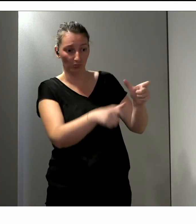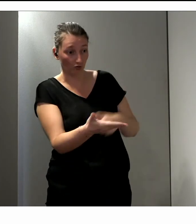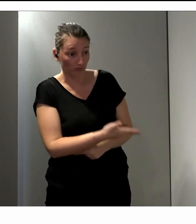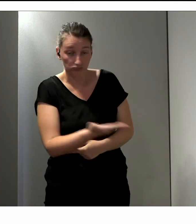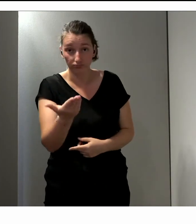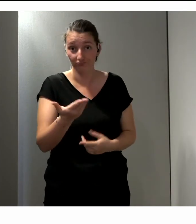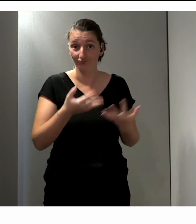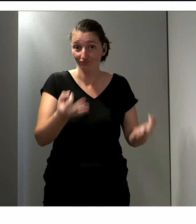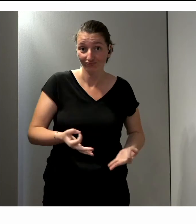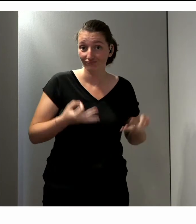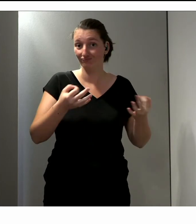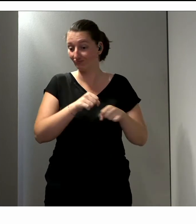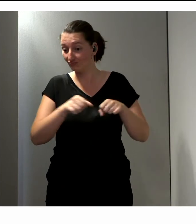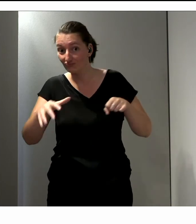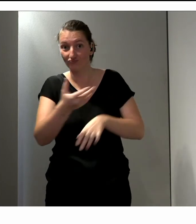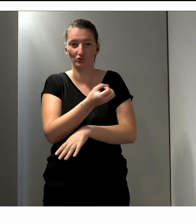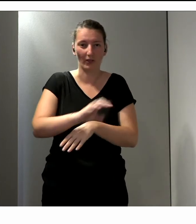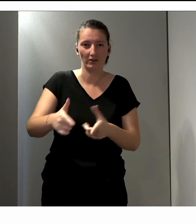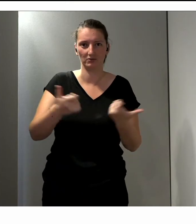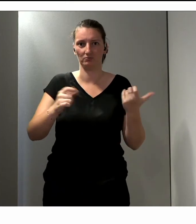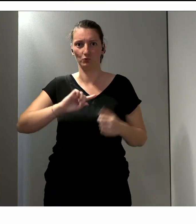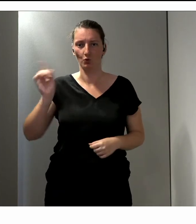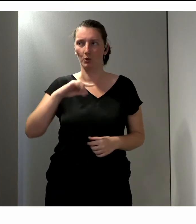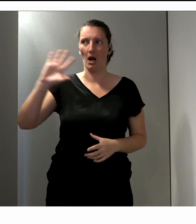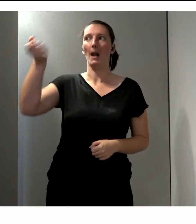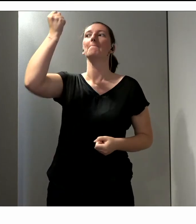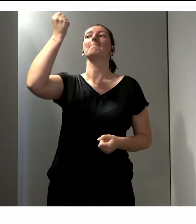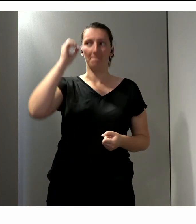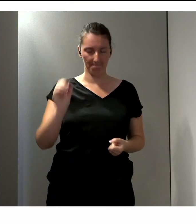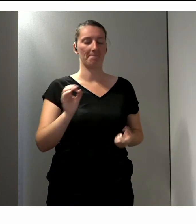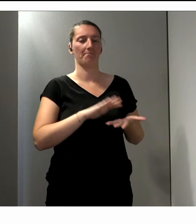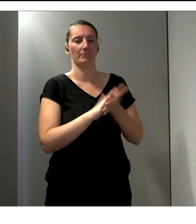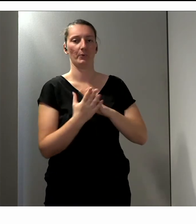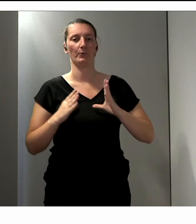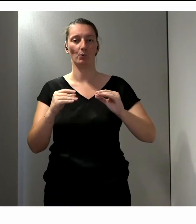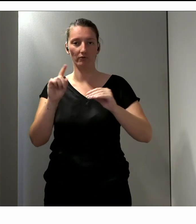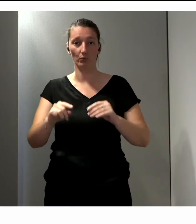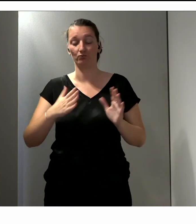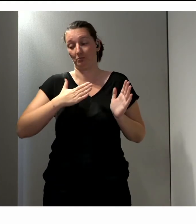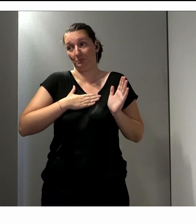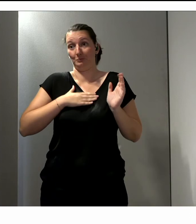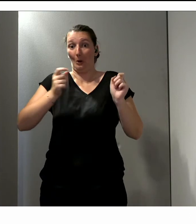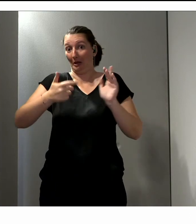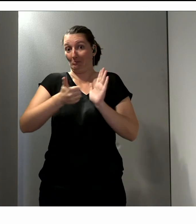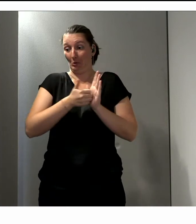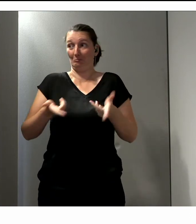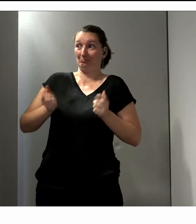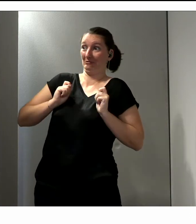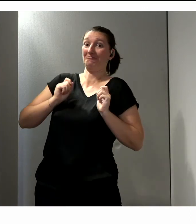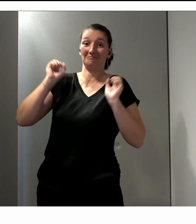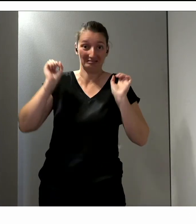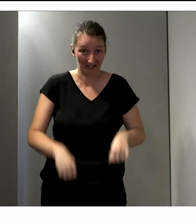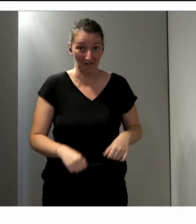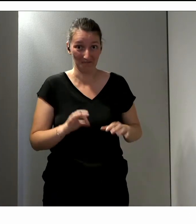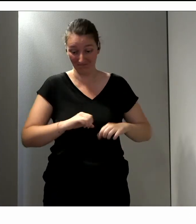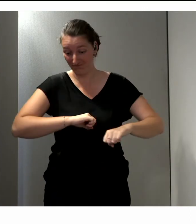doit pouvoir s'emparer de ces recommandations. On va, nous, à notre niveau, nous y employer. Mais à partir de maintenant,